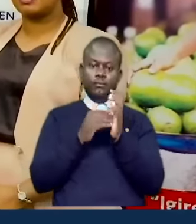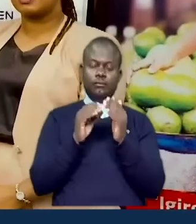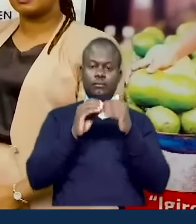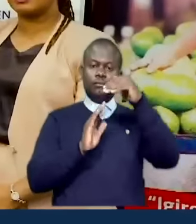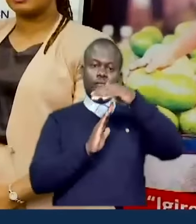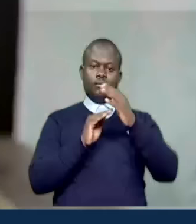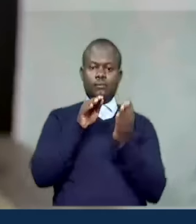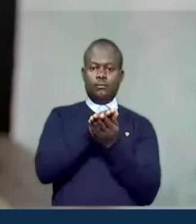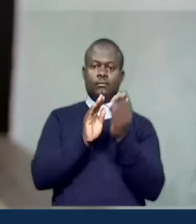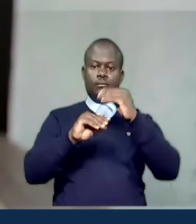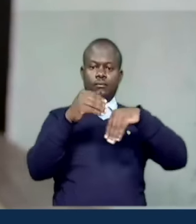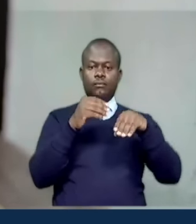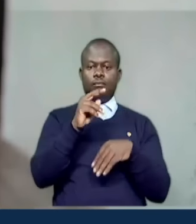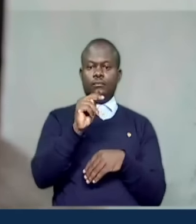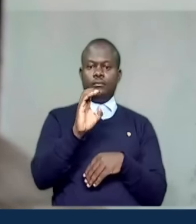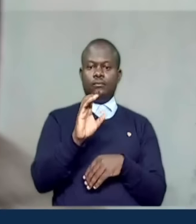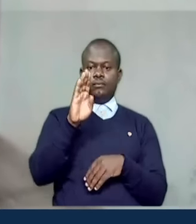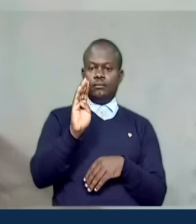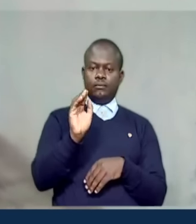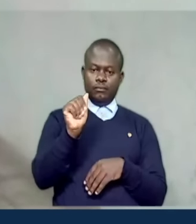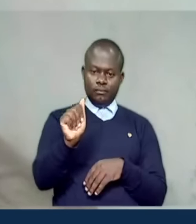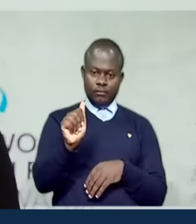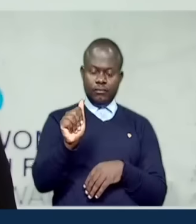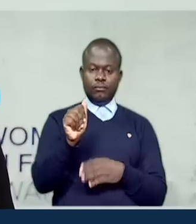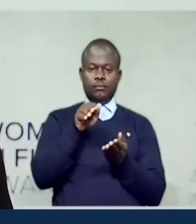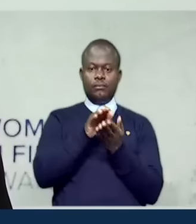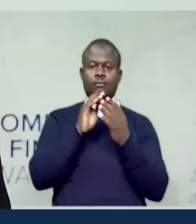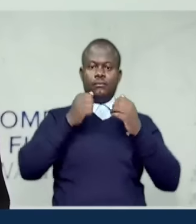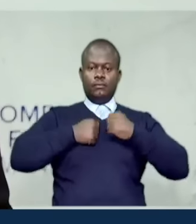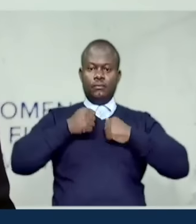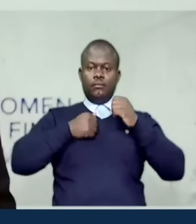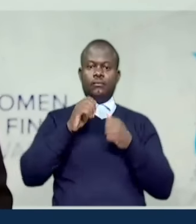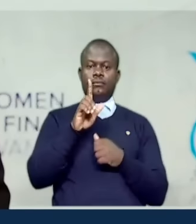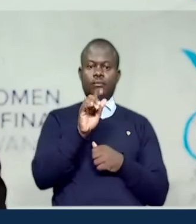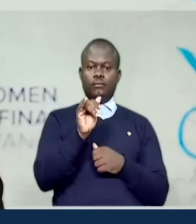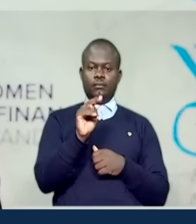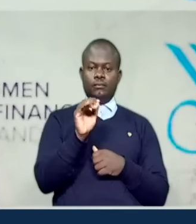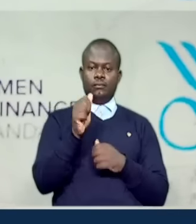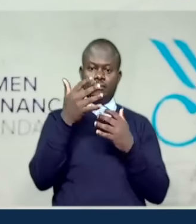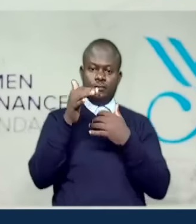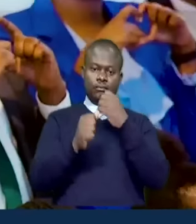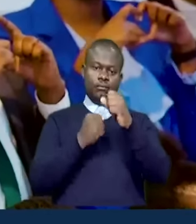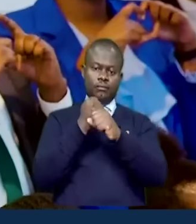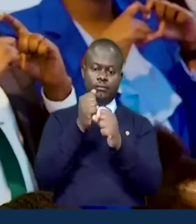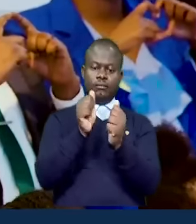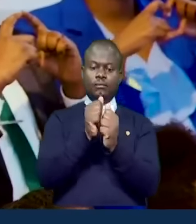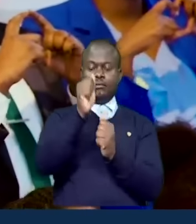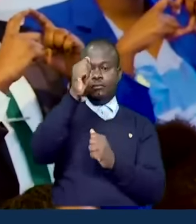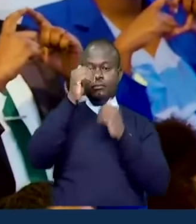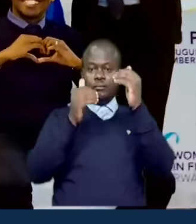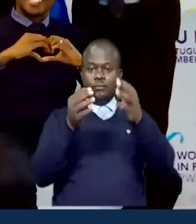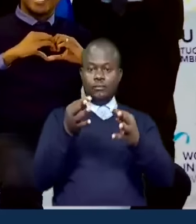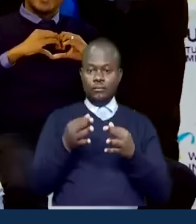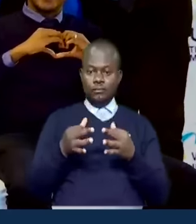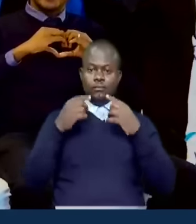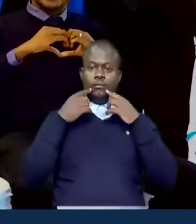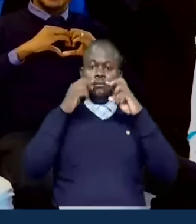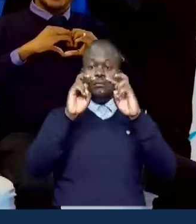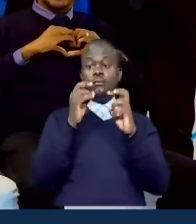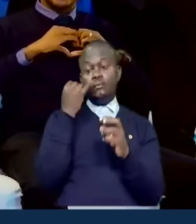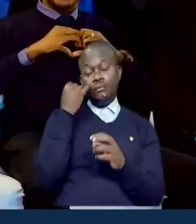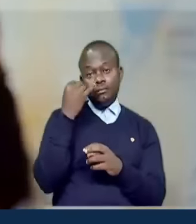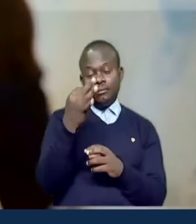banki y'ubucuruzi ya NCBA Bank Rwanda, Lina Higiro, umaze imyaka 15 mu rwego rw'imari, yavuze ko